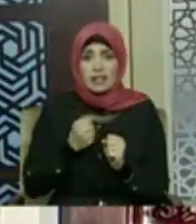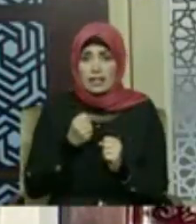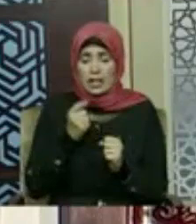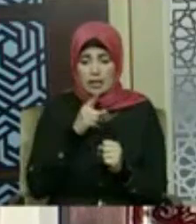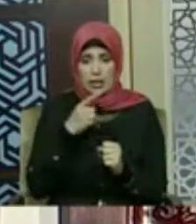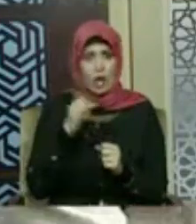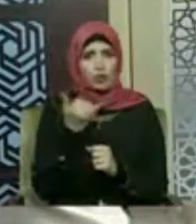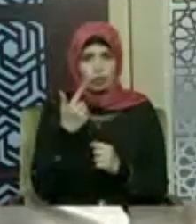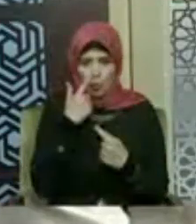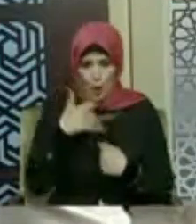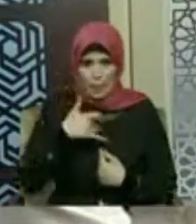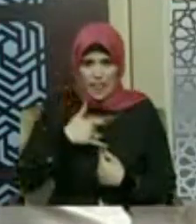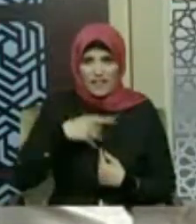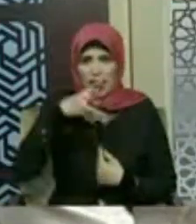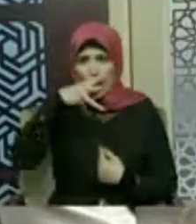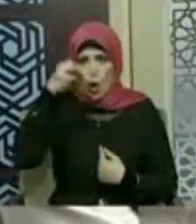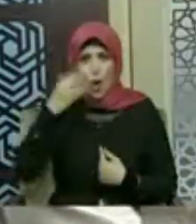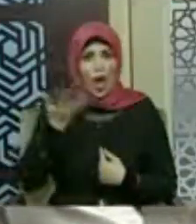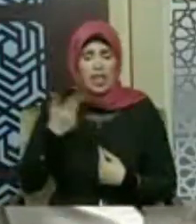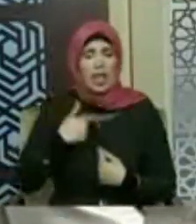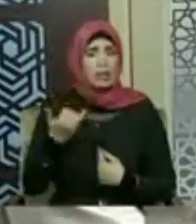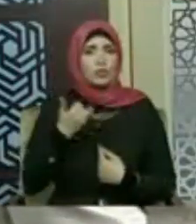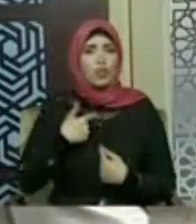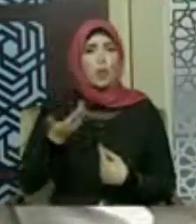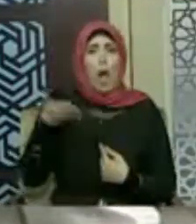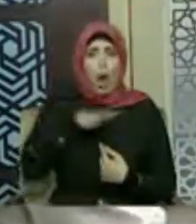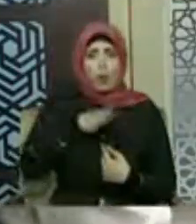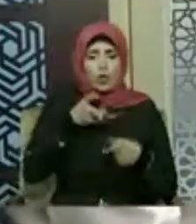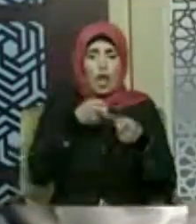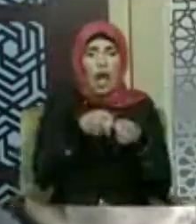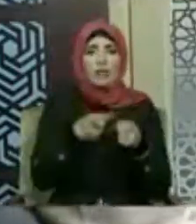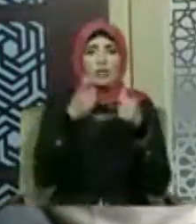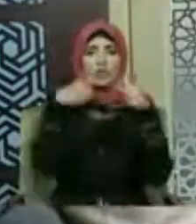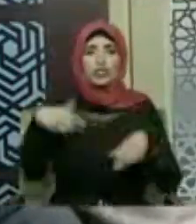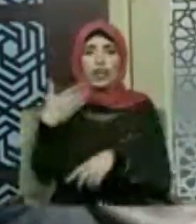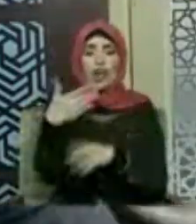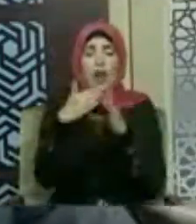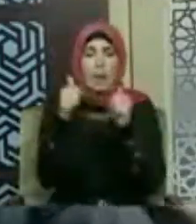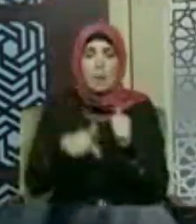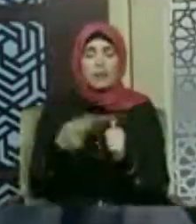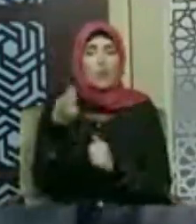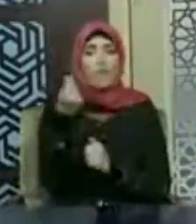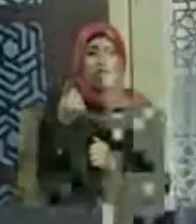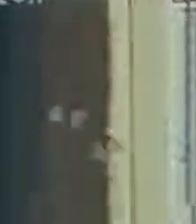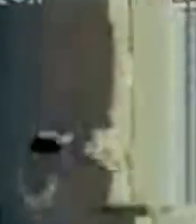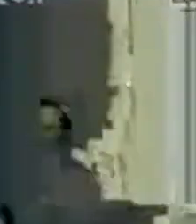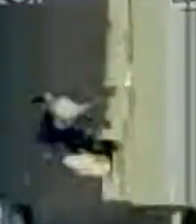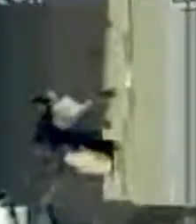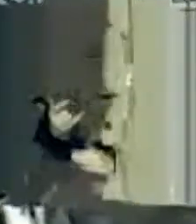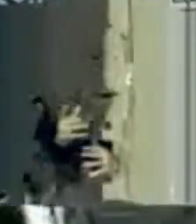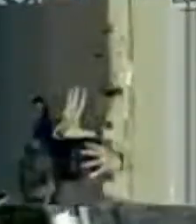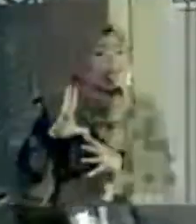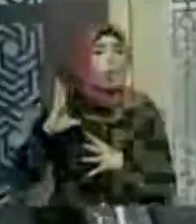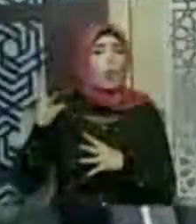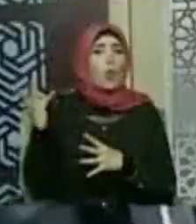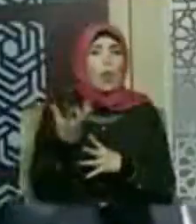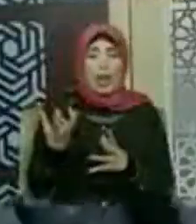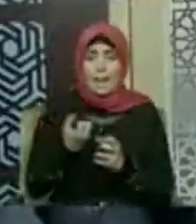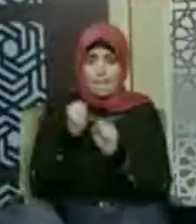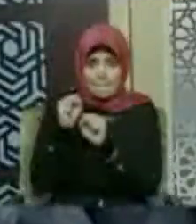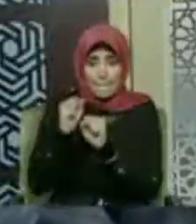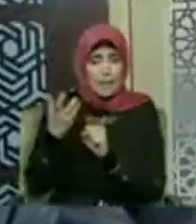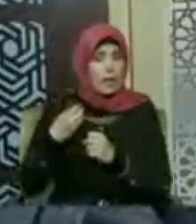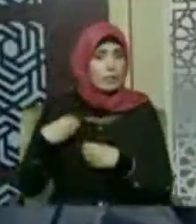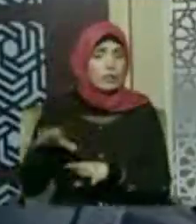يفتدوه بأرواحهم وأنفسهم وأموالهم وكل ما